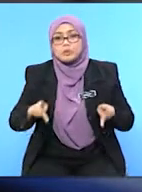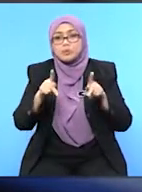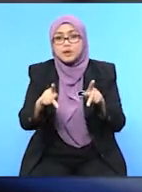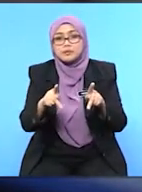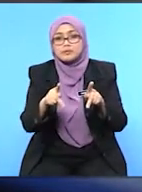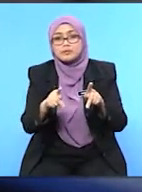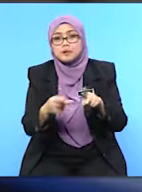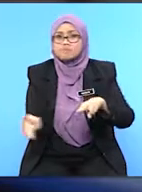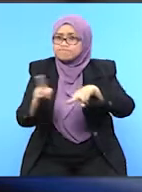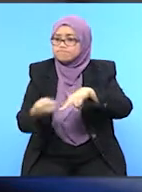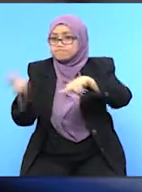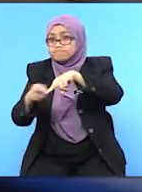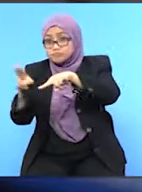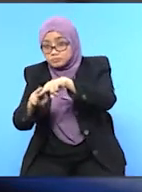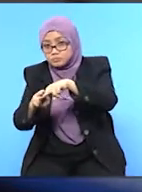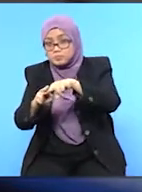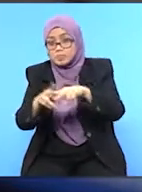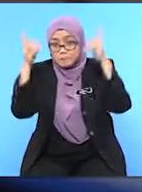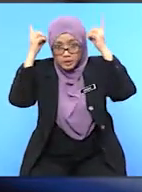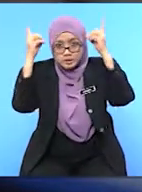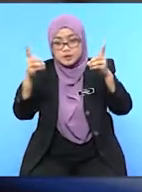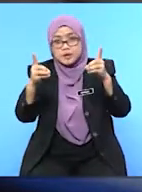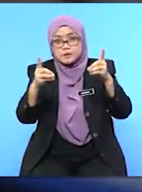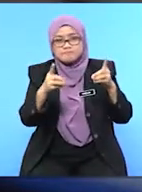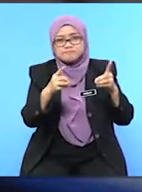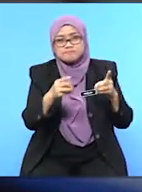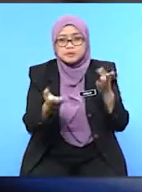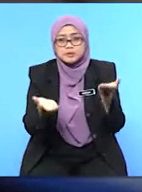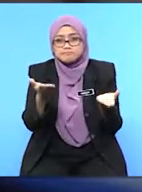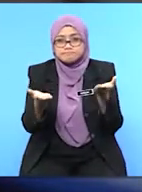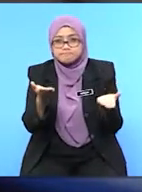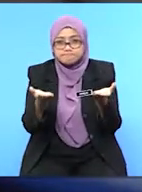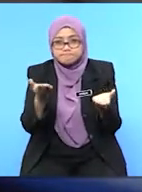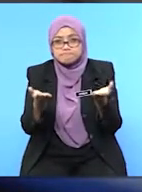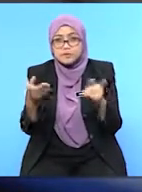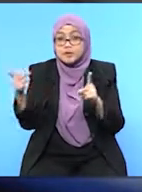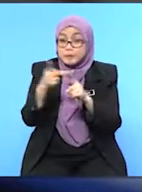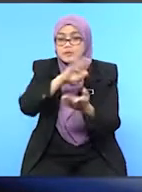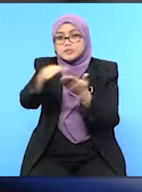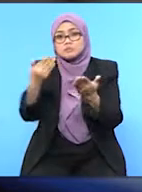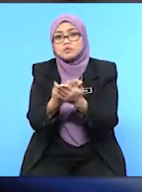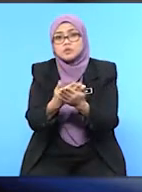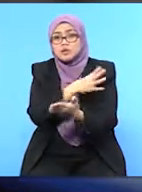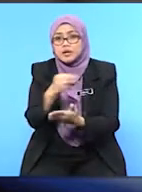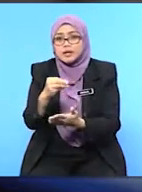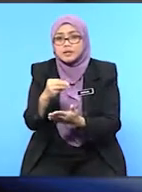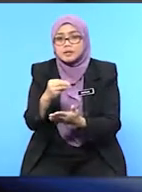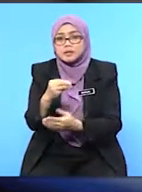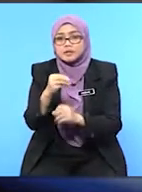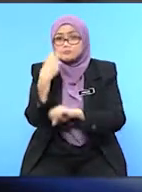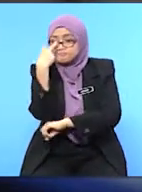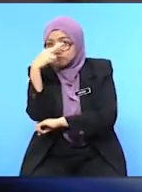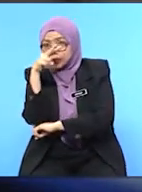mutu pendidikan dengan mengagetkan peruntukkan secara ad setelah memberi perhatian khusus kepada kumpulan